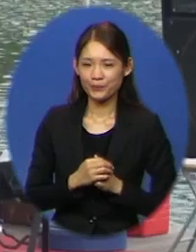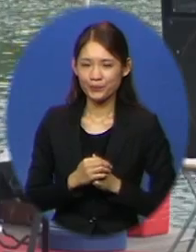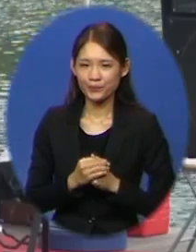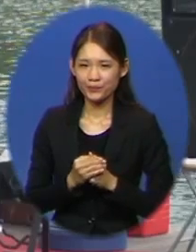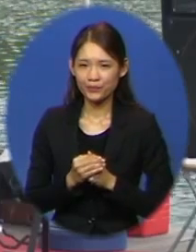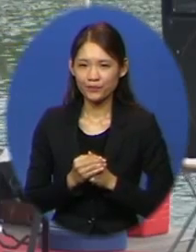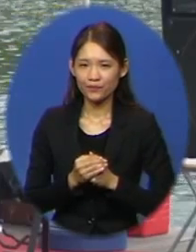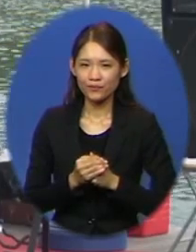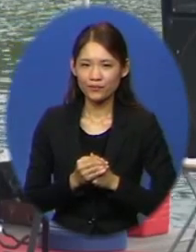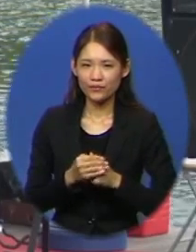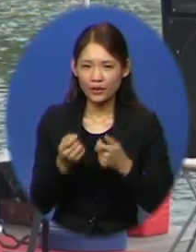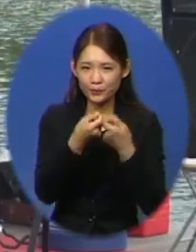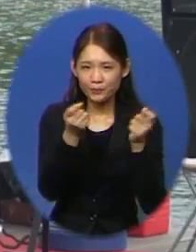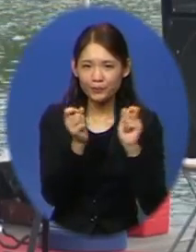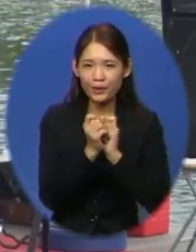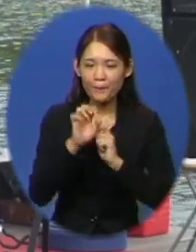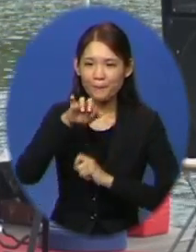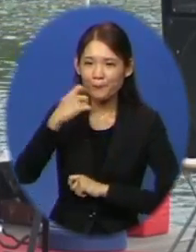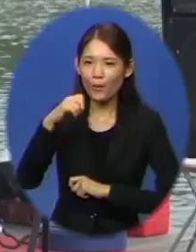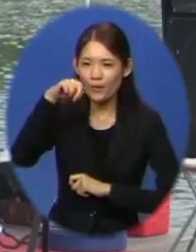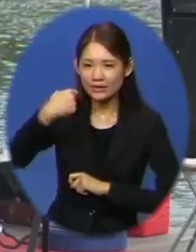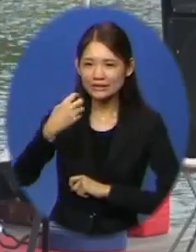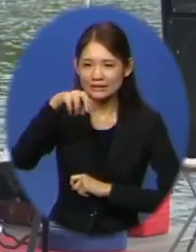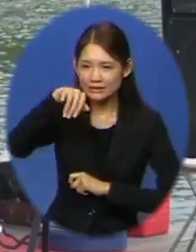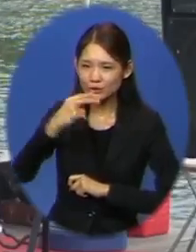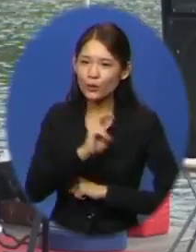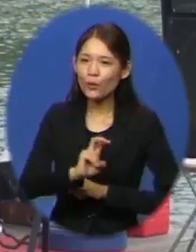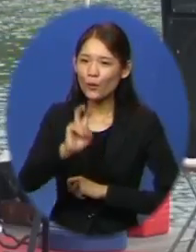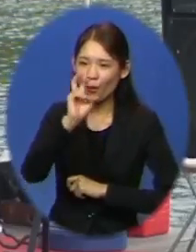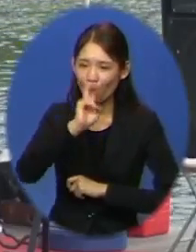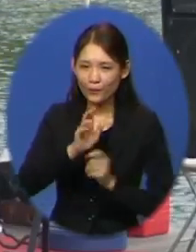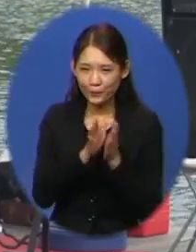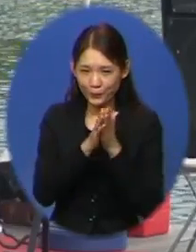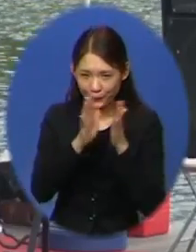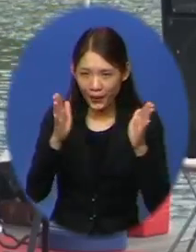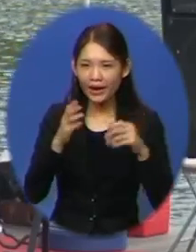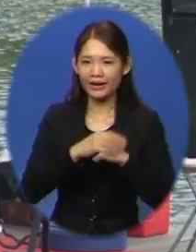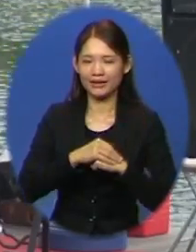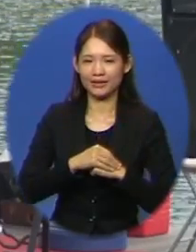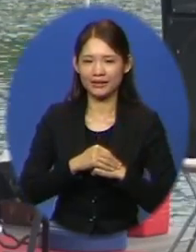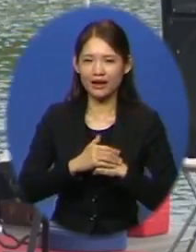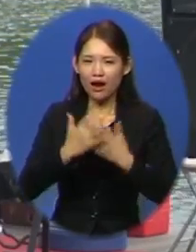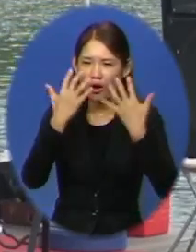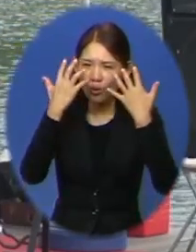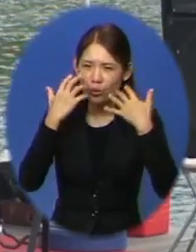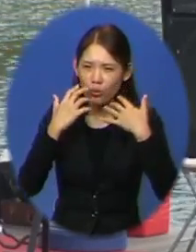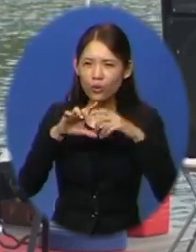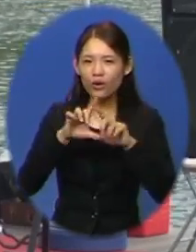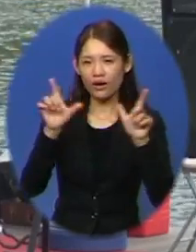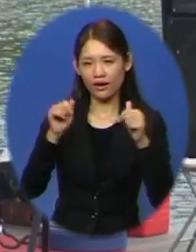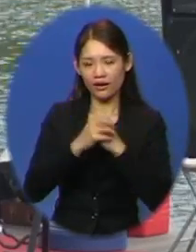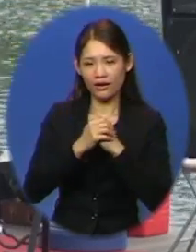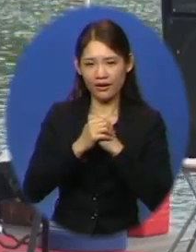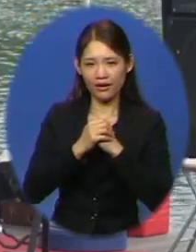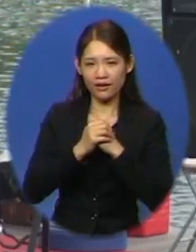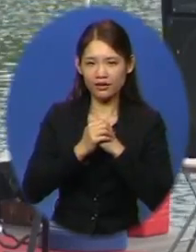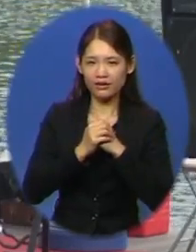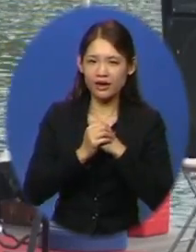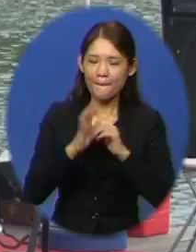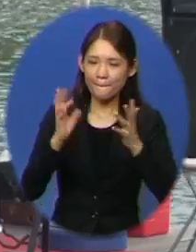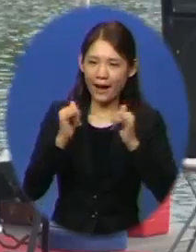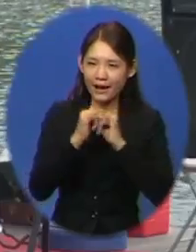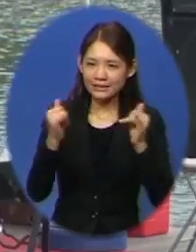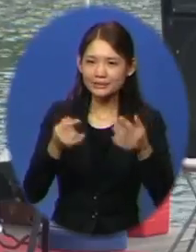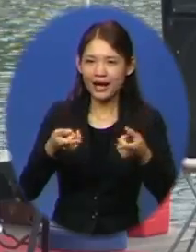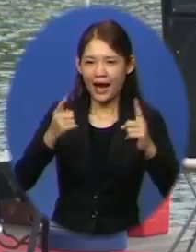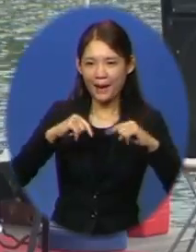연출이 팀의 포크송으로 공연을 시작하였습니다. 더운 날씨에도 불구하고 많은 시민들이